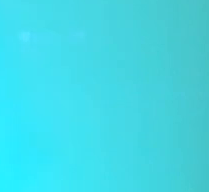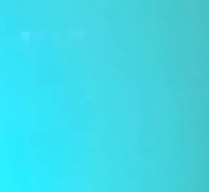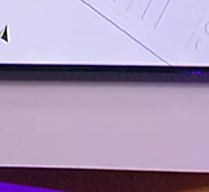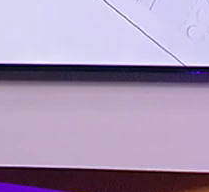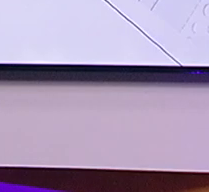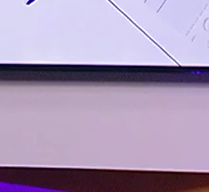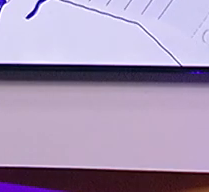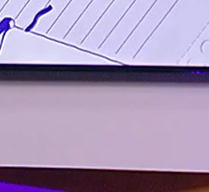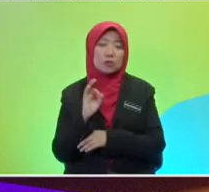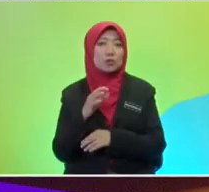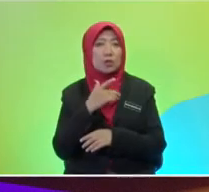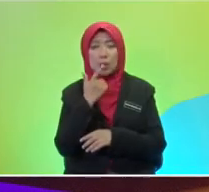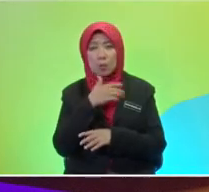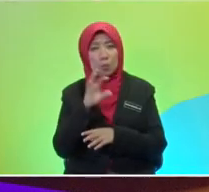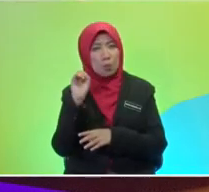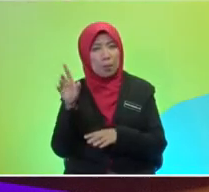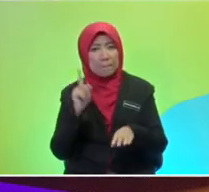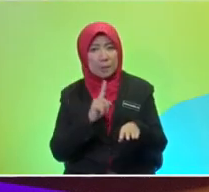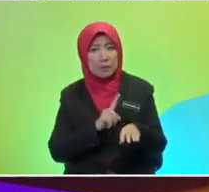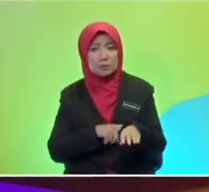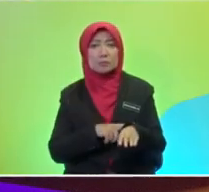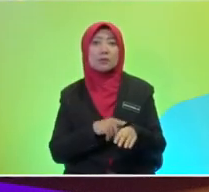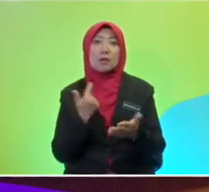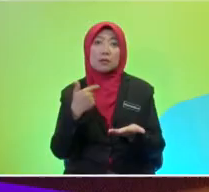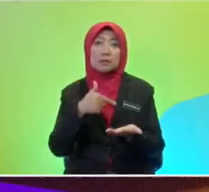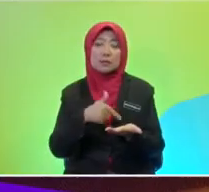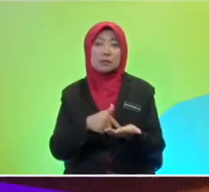jadi tanpamu Inilah dia